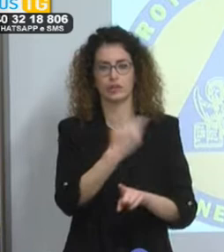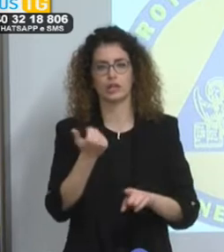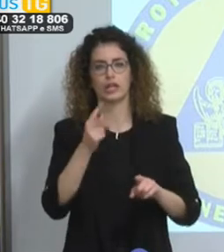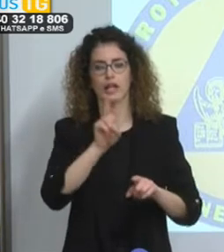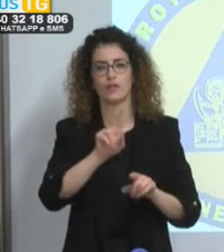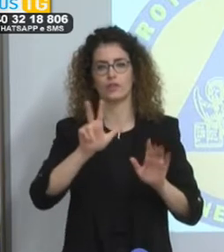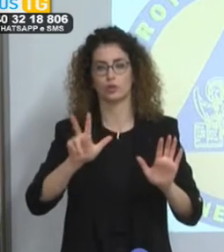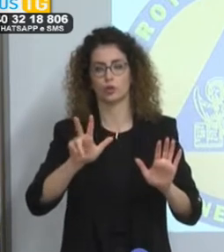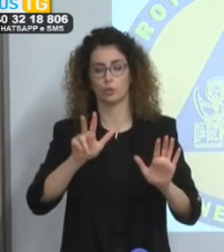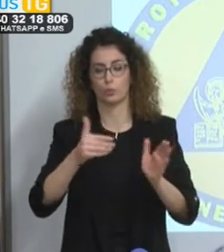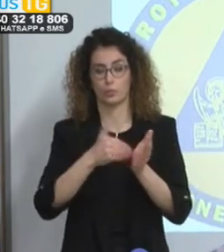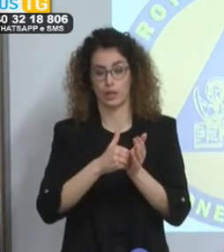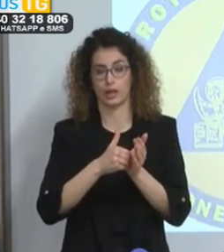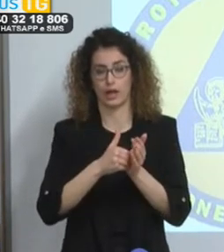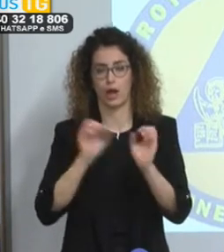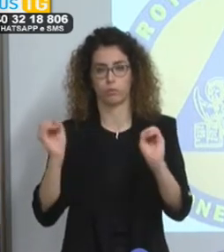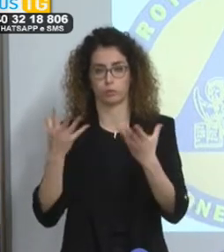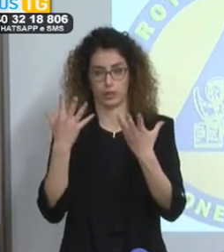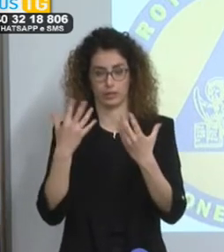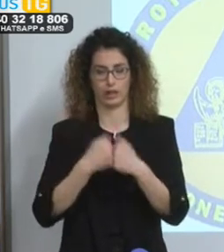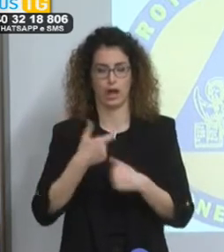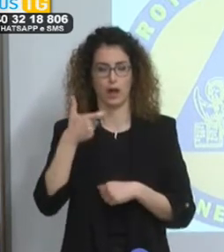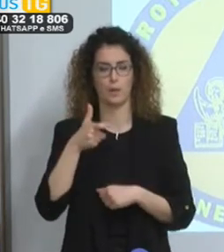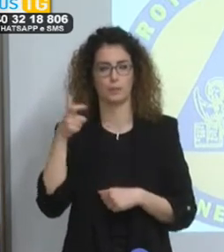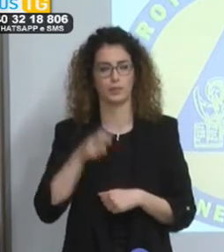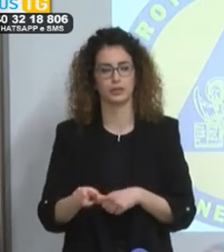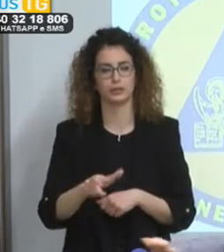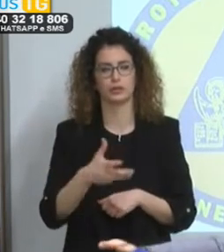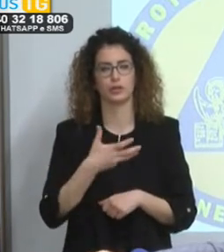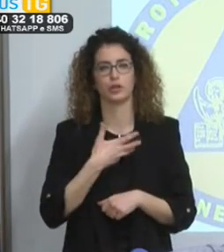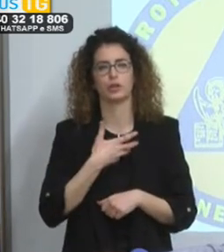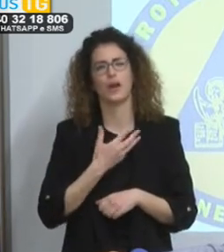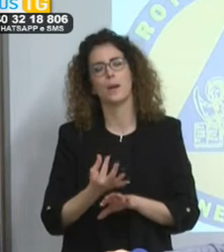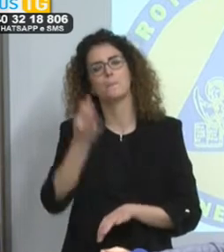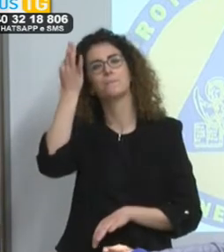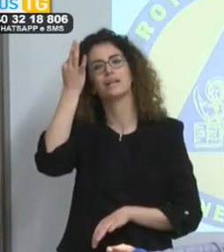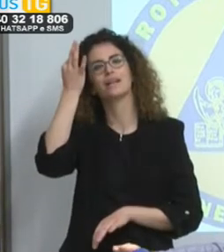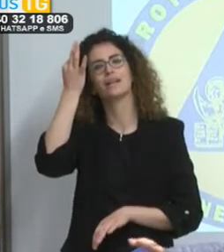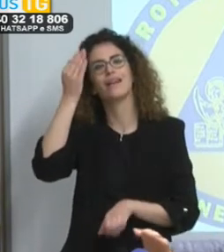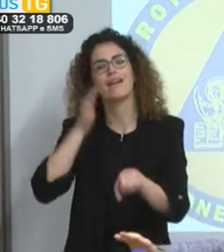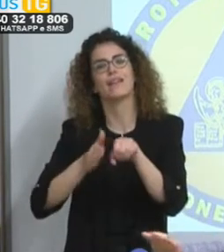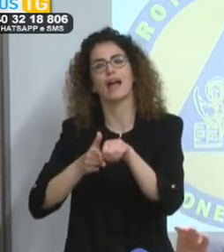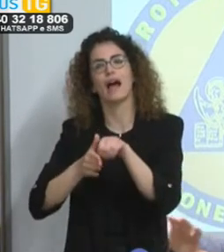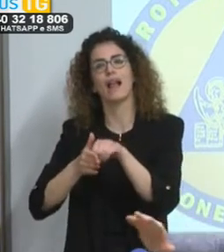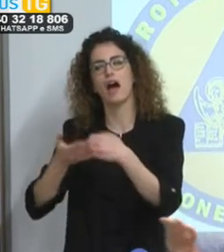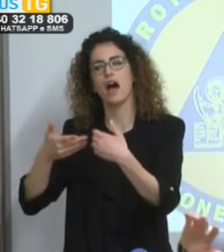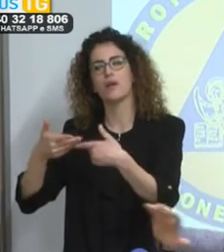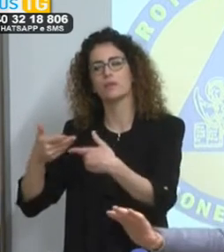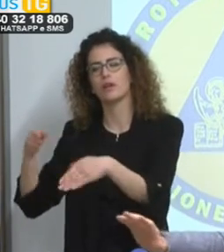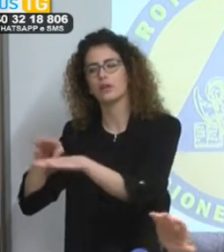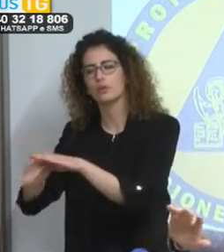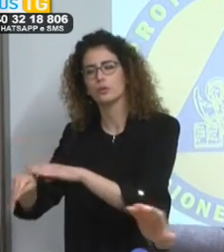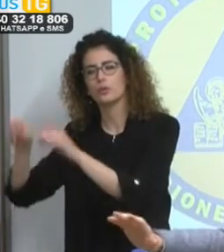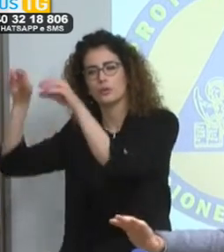Moderna. Perché quello è comunque come avere i salami in cantina, cioè sono ancora